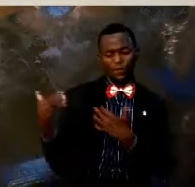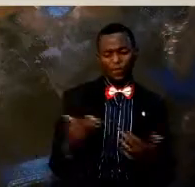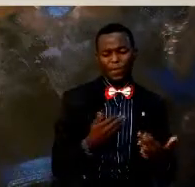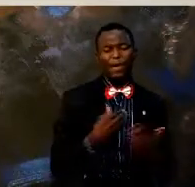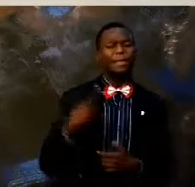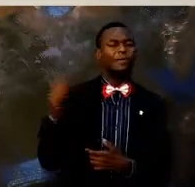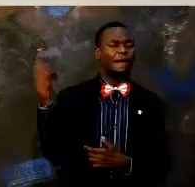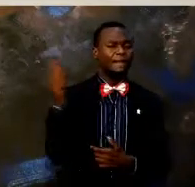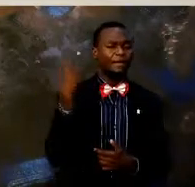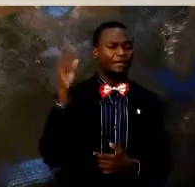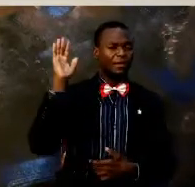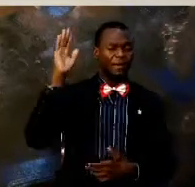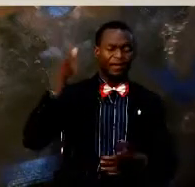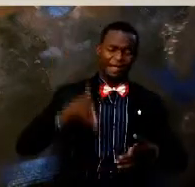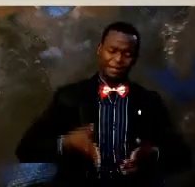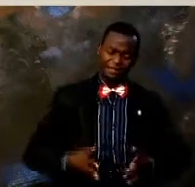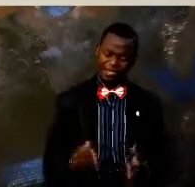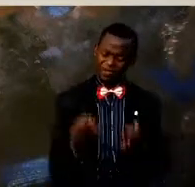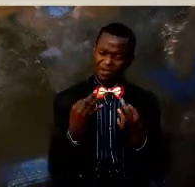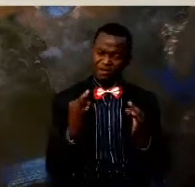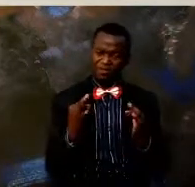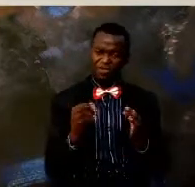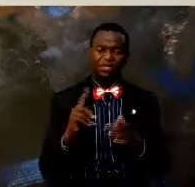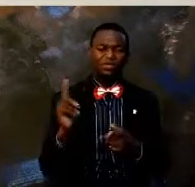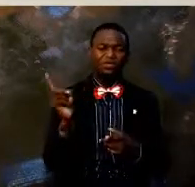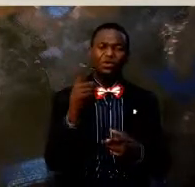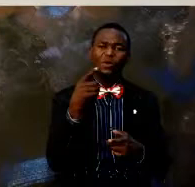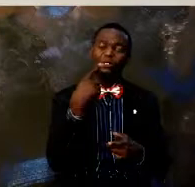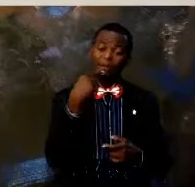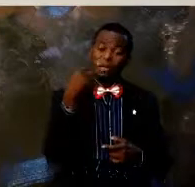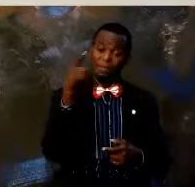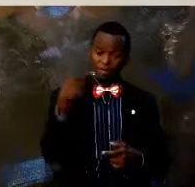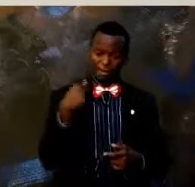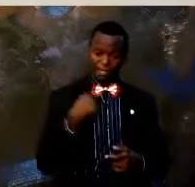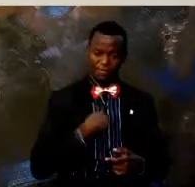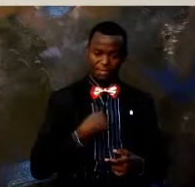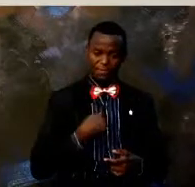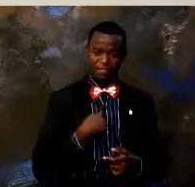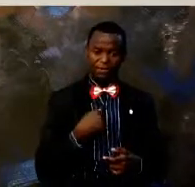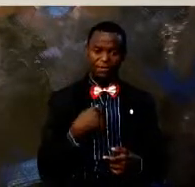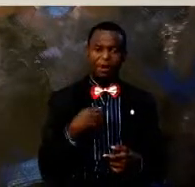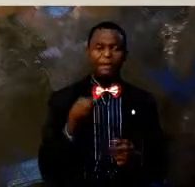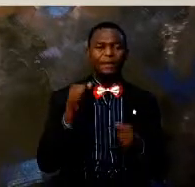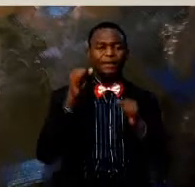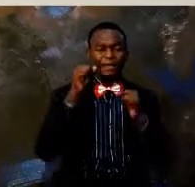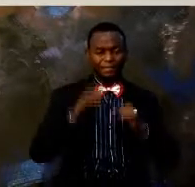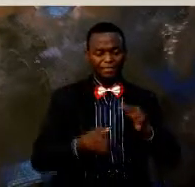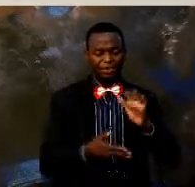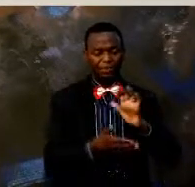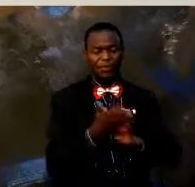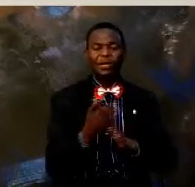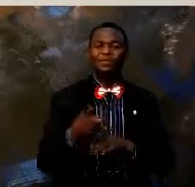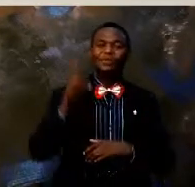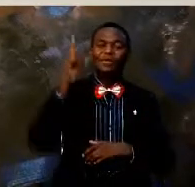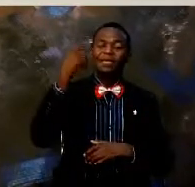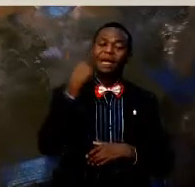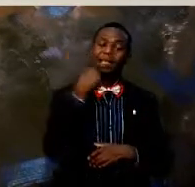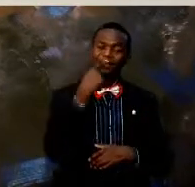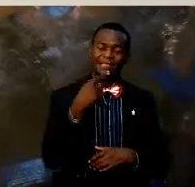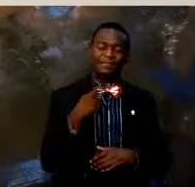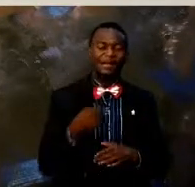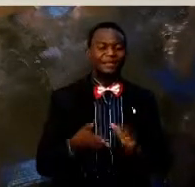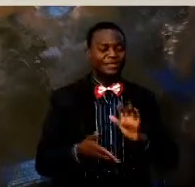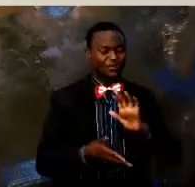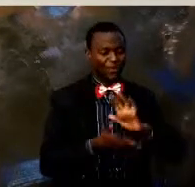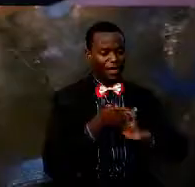wake. Na alizaliwaje? Sio kwa kusema we kama wewe na mimi, kana kwamba sisi tuna mwanzo. Yeye ndiye anayesema ni